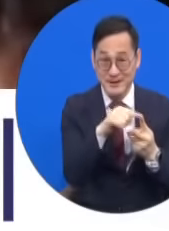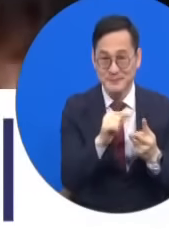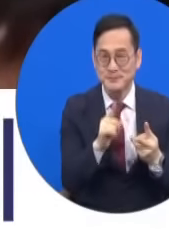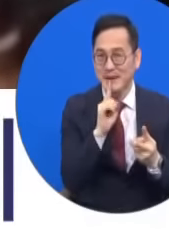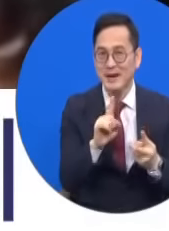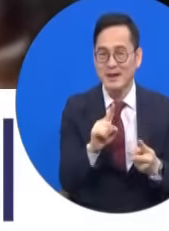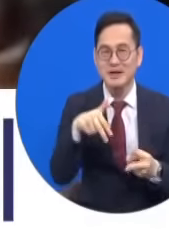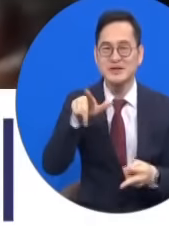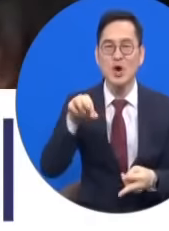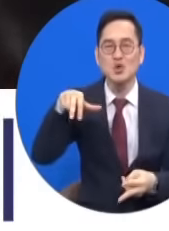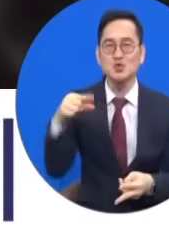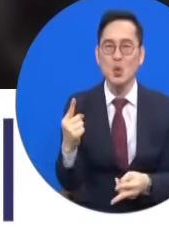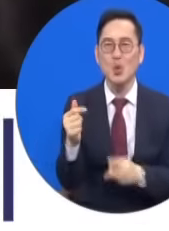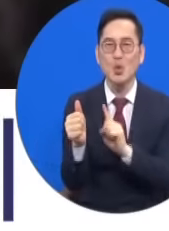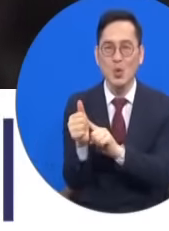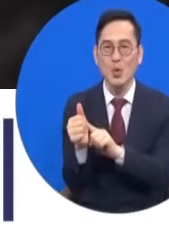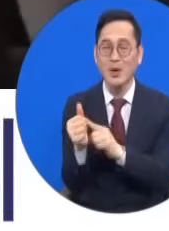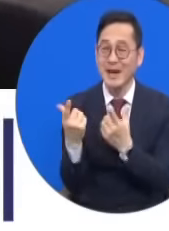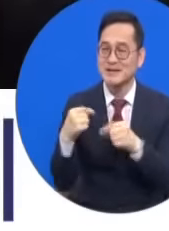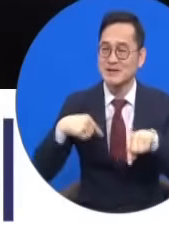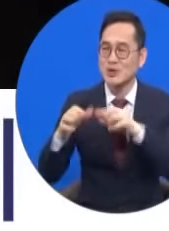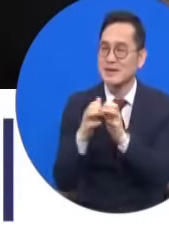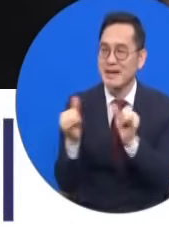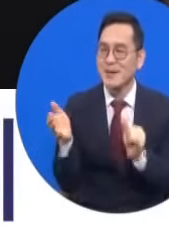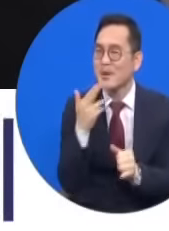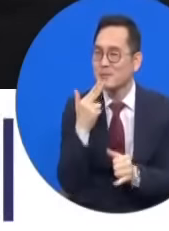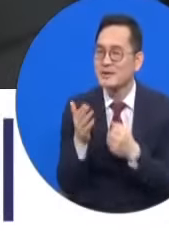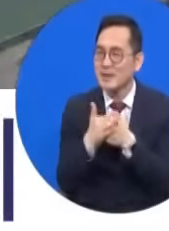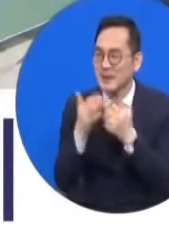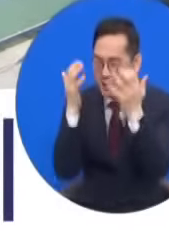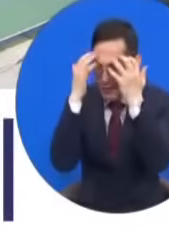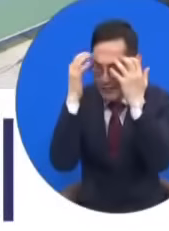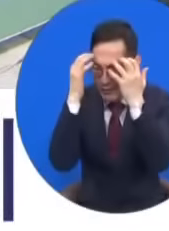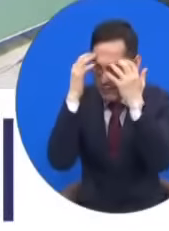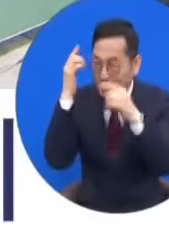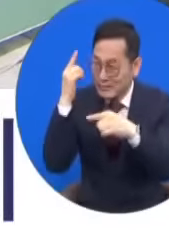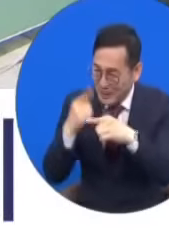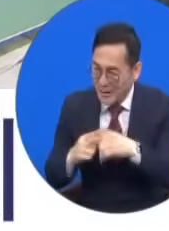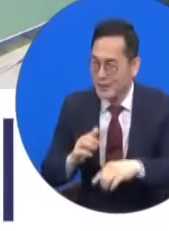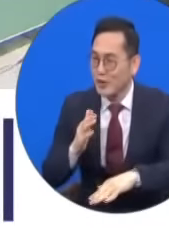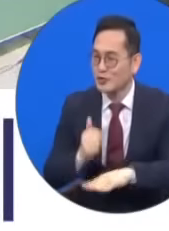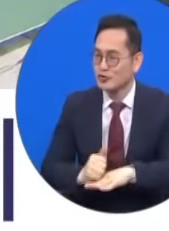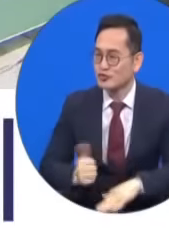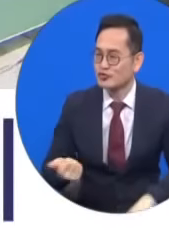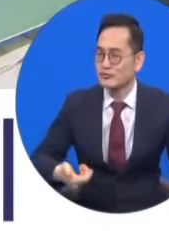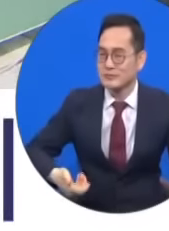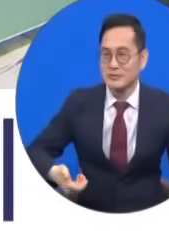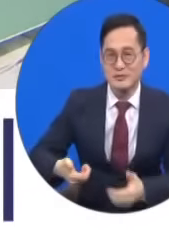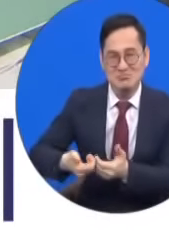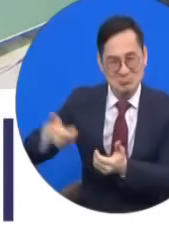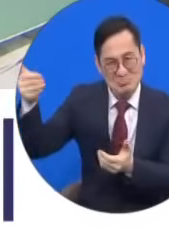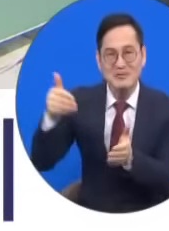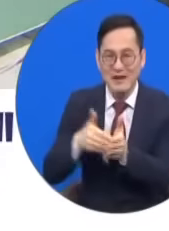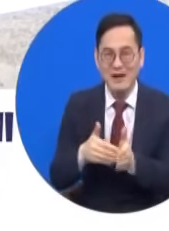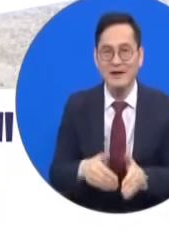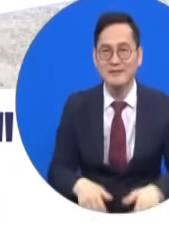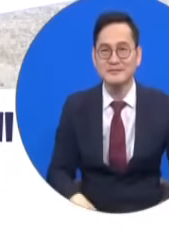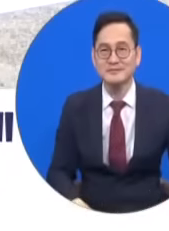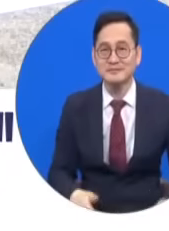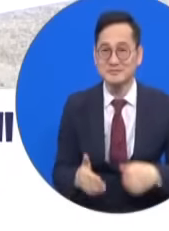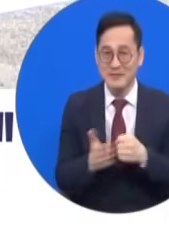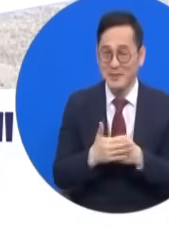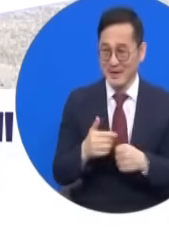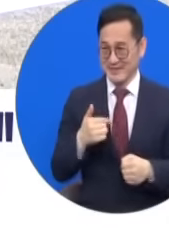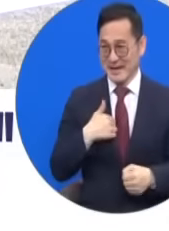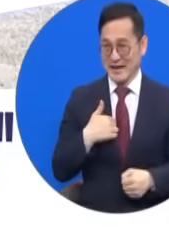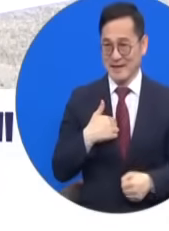정조는 같이 정치할 사람이 없어서 고통을 받다가 끝내 죽어갔다. 그래서 나는